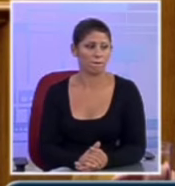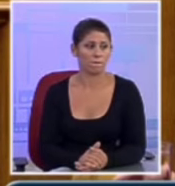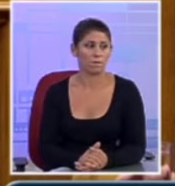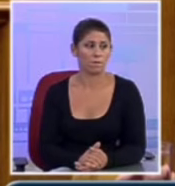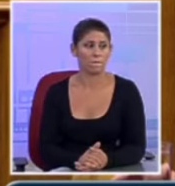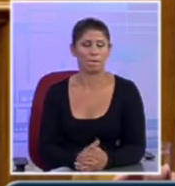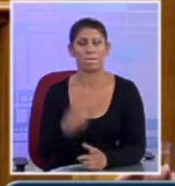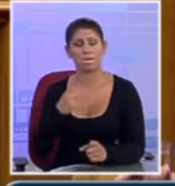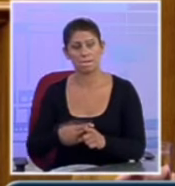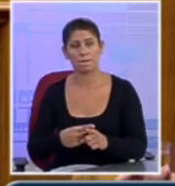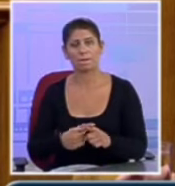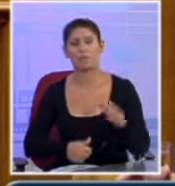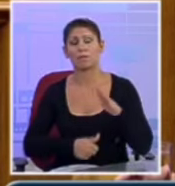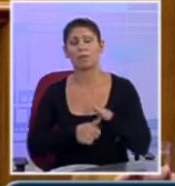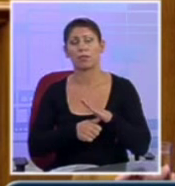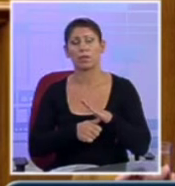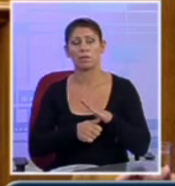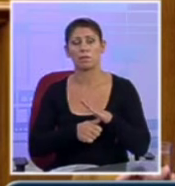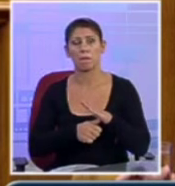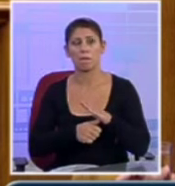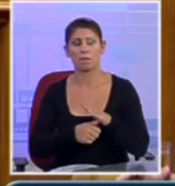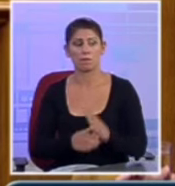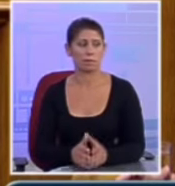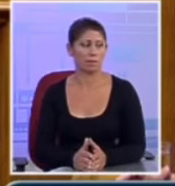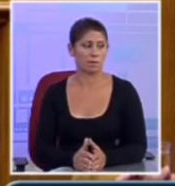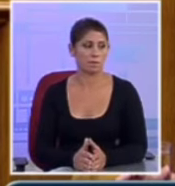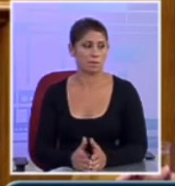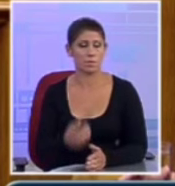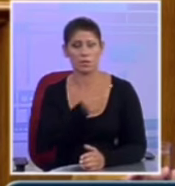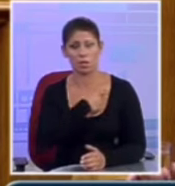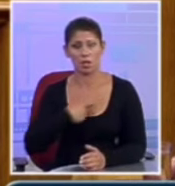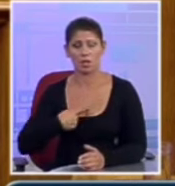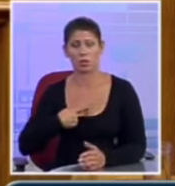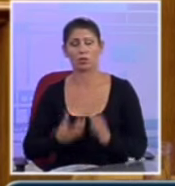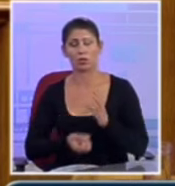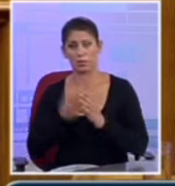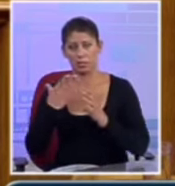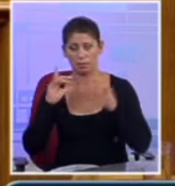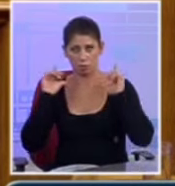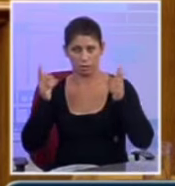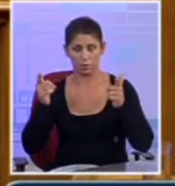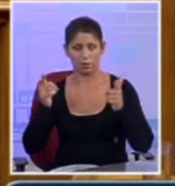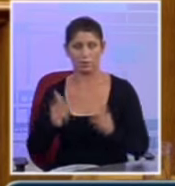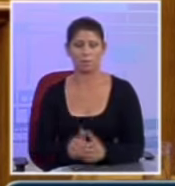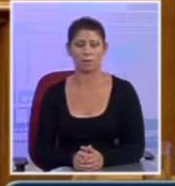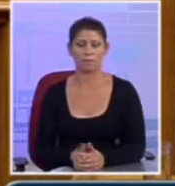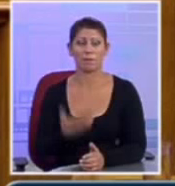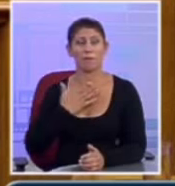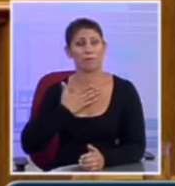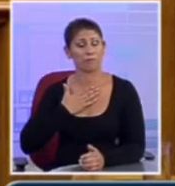Απλά στον πρόεδρο, στον αρχηγό της αξιωματικής αντιπολίτευσης, θέλω